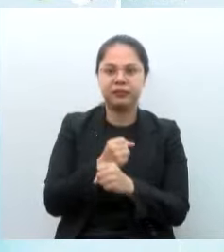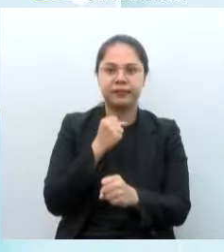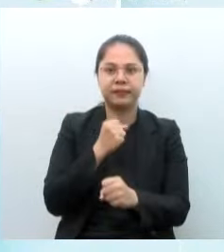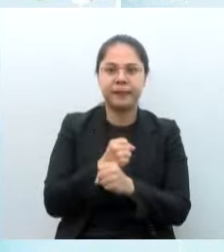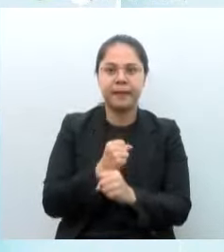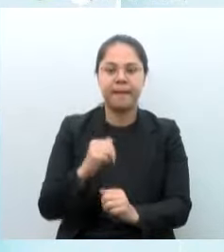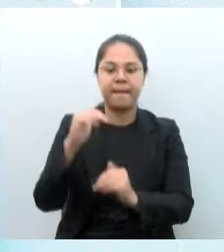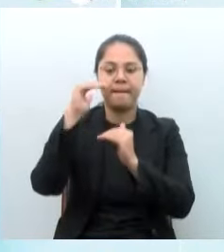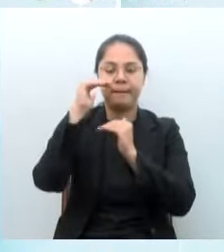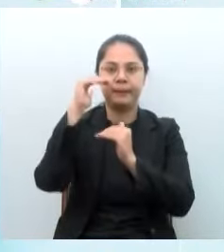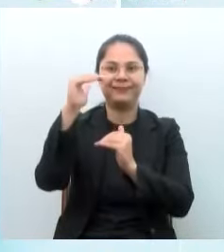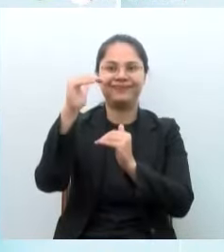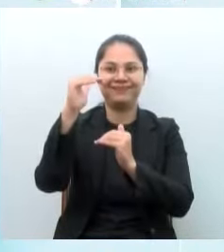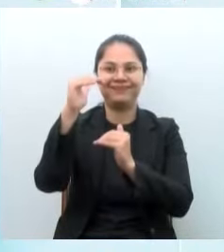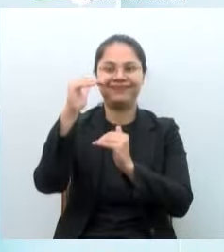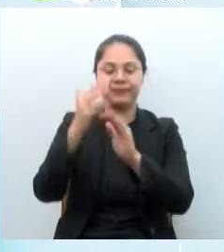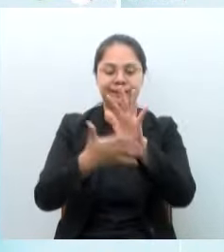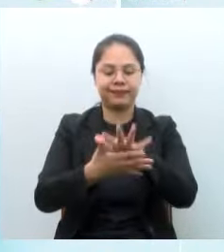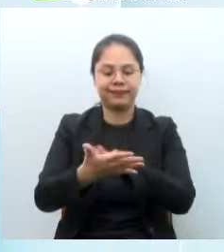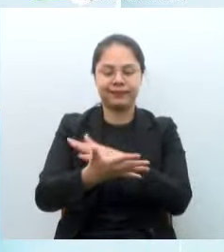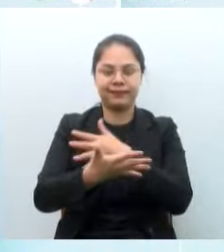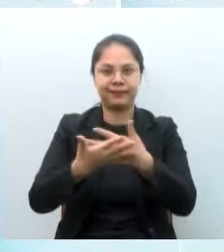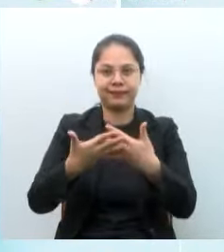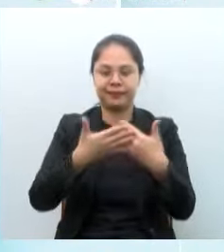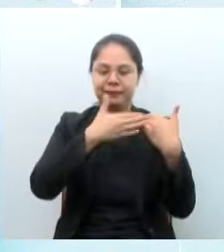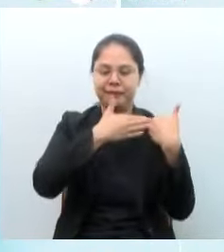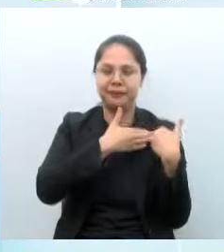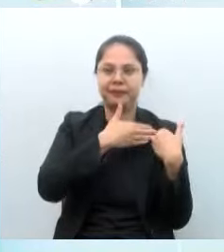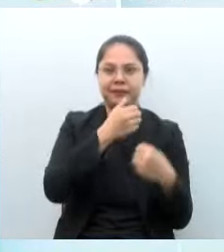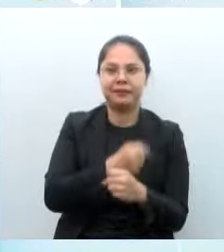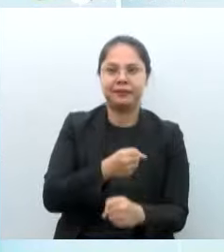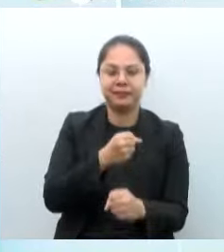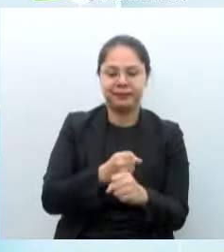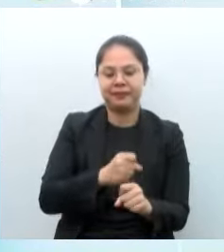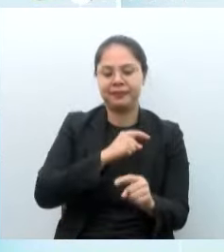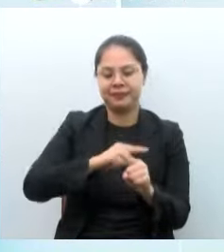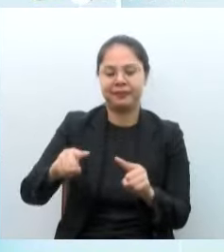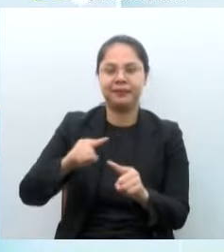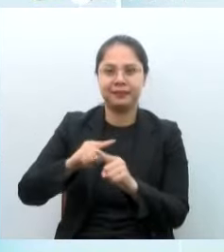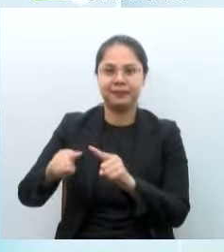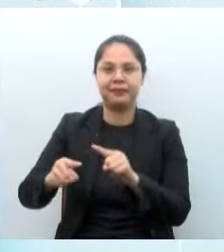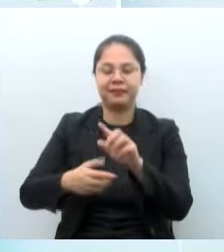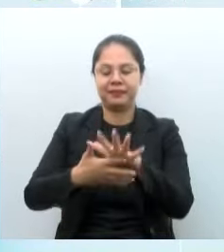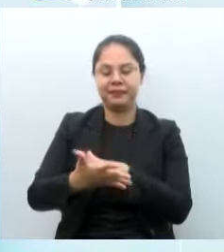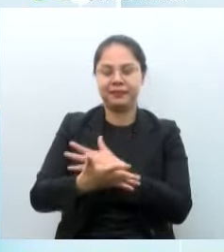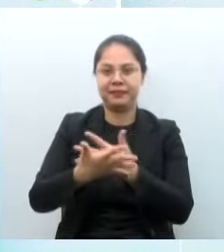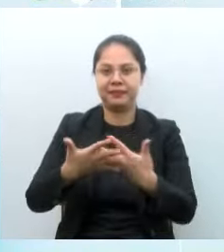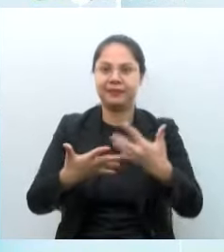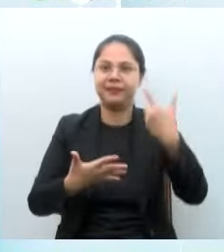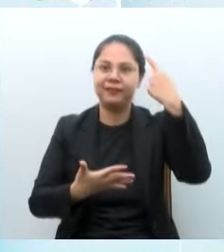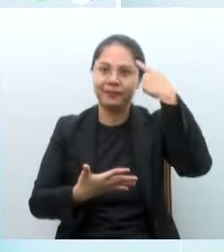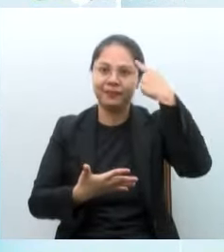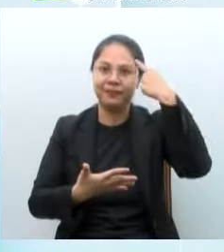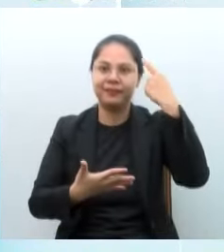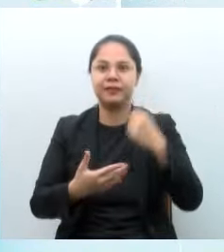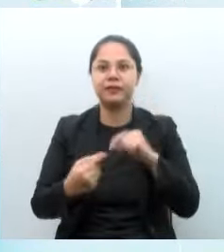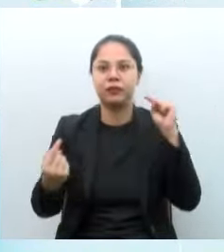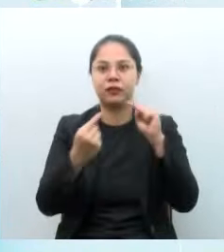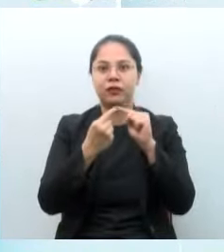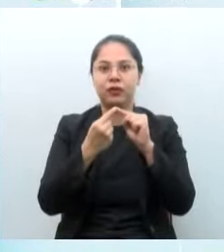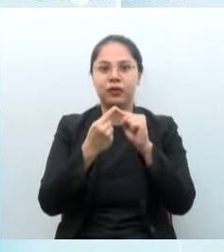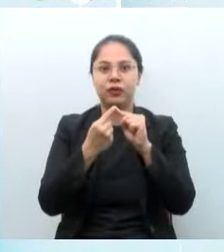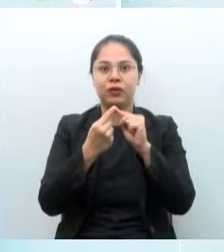ำหนดนะครับเป็นแนวทางในการลดภาระครูนะครับตามแนวคิดโอเบกแช